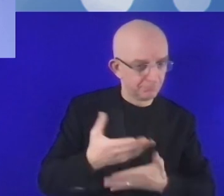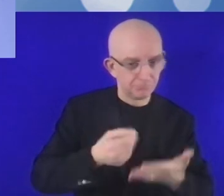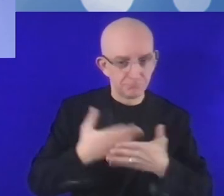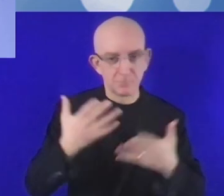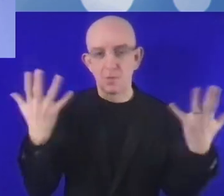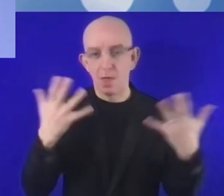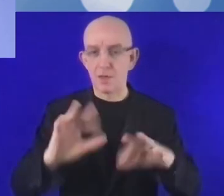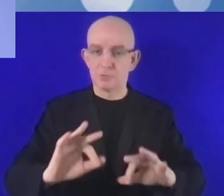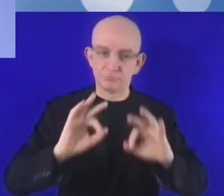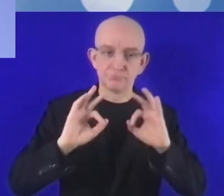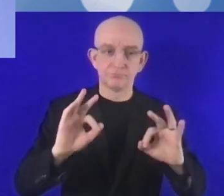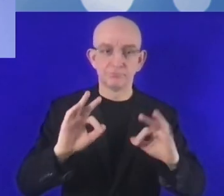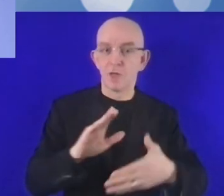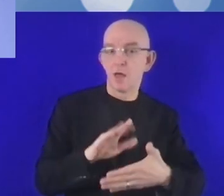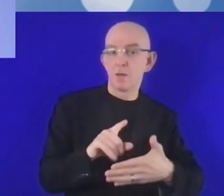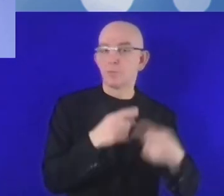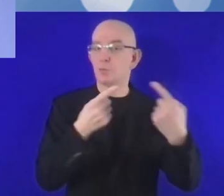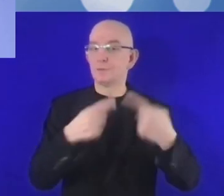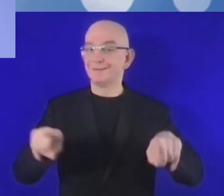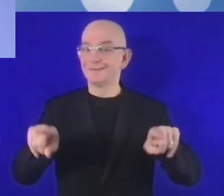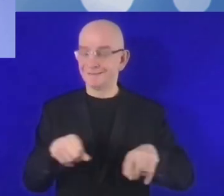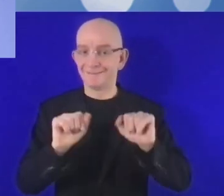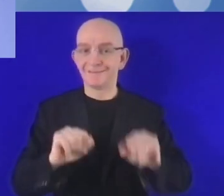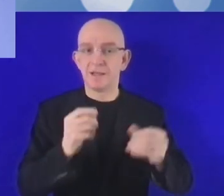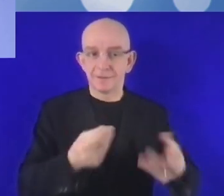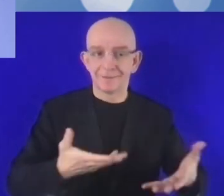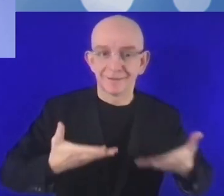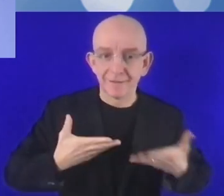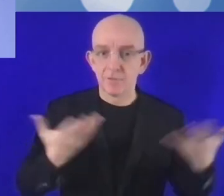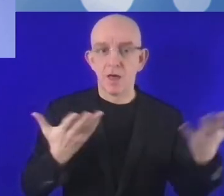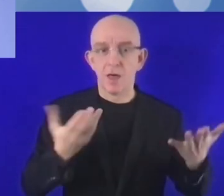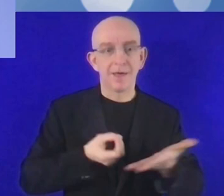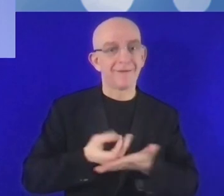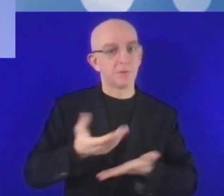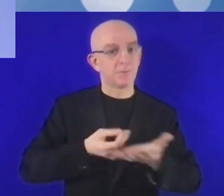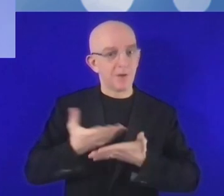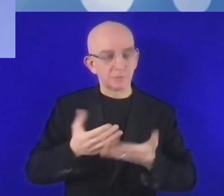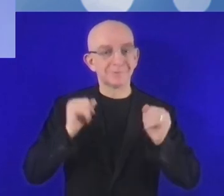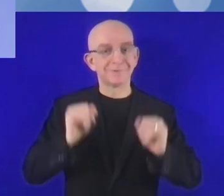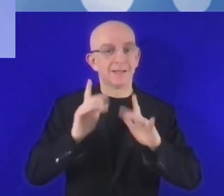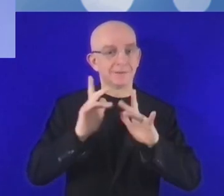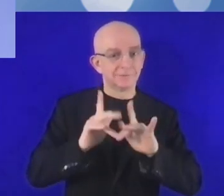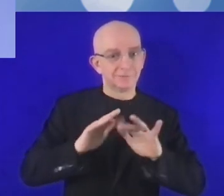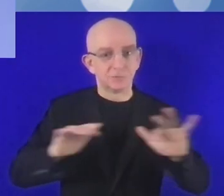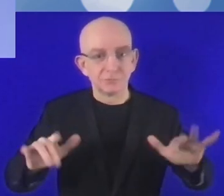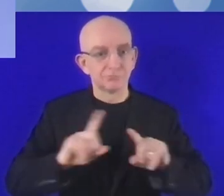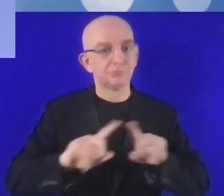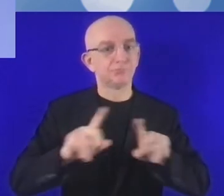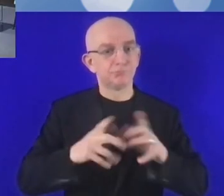это такое высококачественная музыка? Это та музыка, которая поставляет нашему организму оттенки,